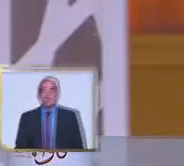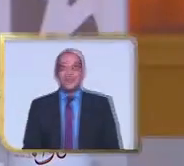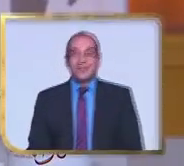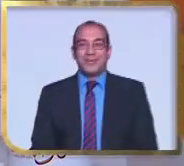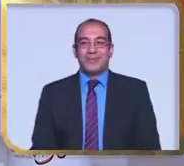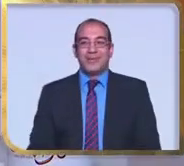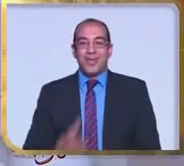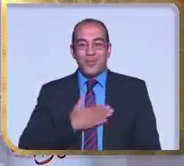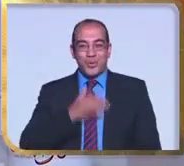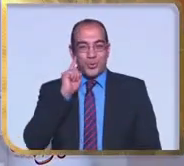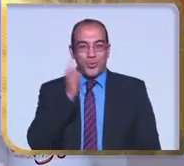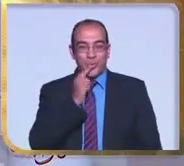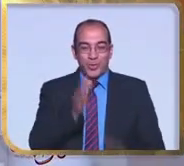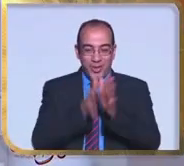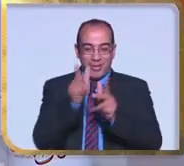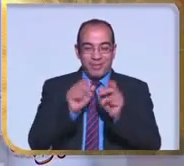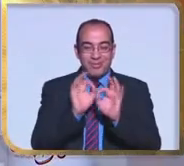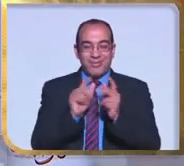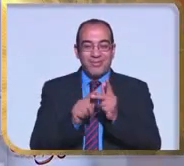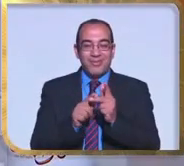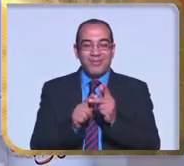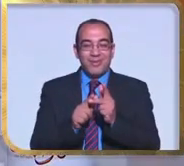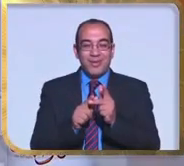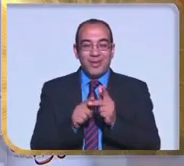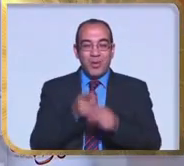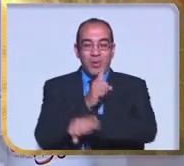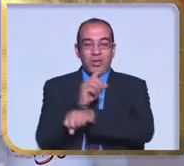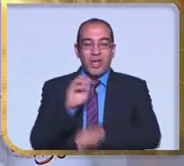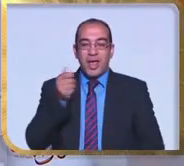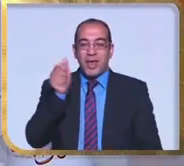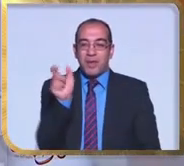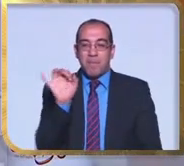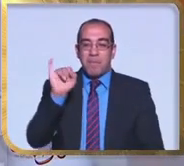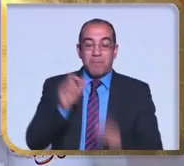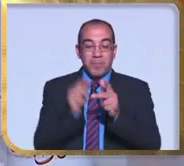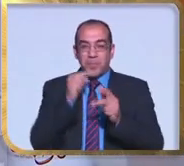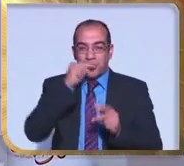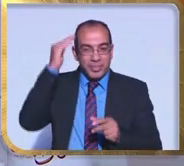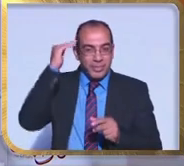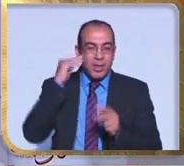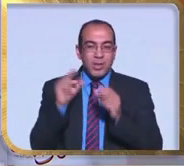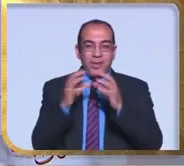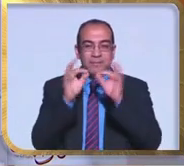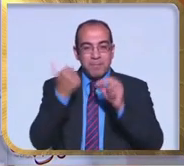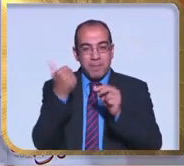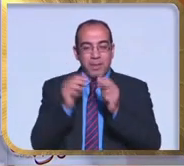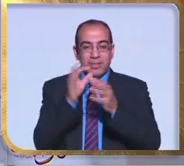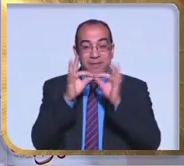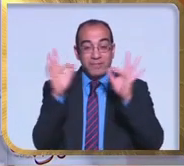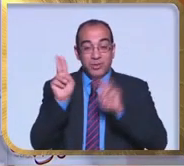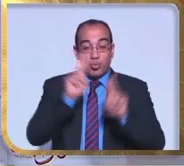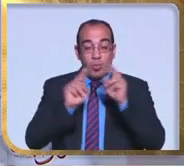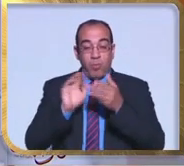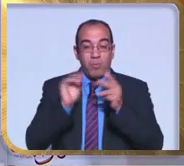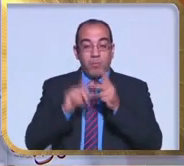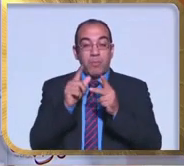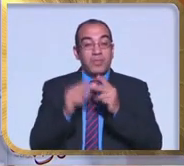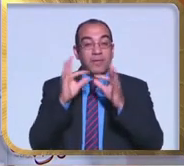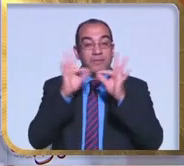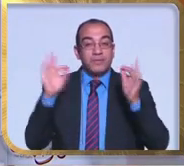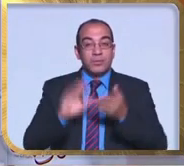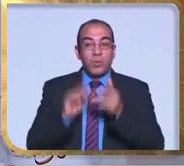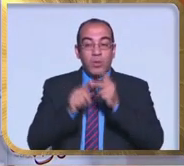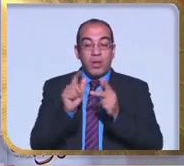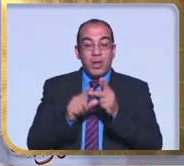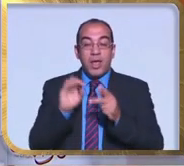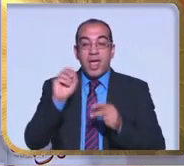مرحبا بكل مشاهدينا الكرام. الأستاذة هانم كان ليها دي من أسئلة المتبقية من الأمس، ما كانش في وقت للإجابة.